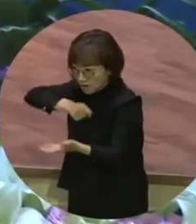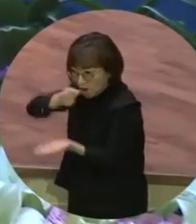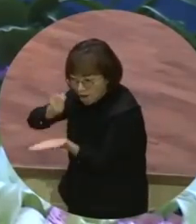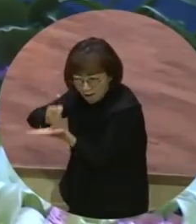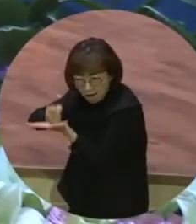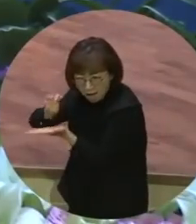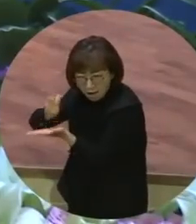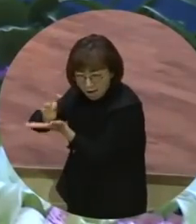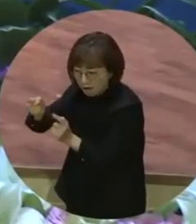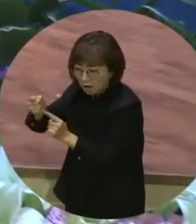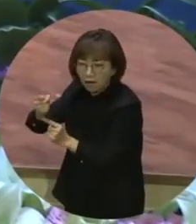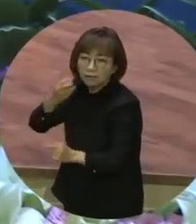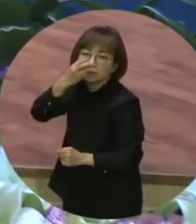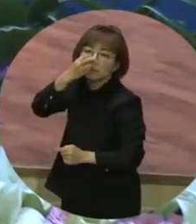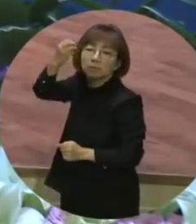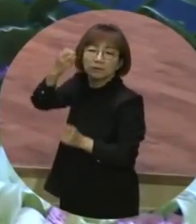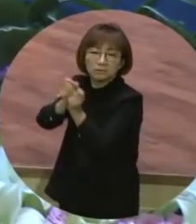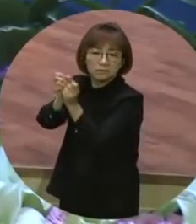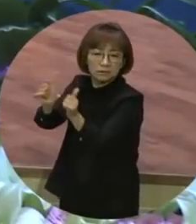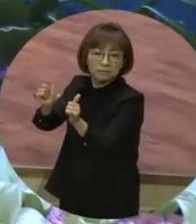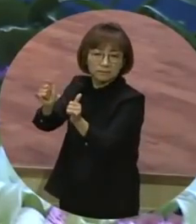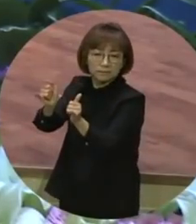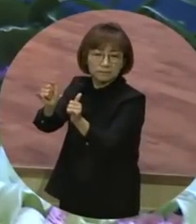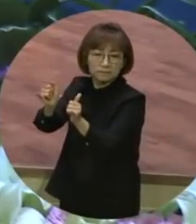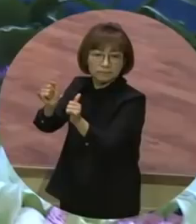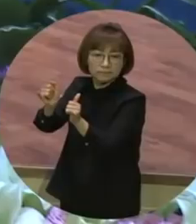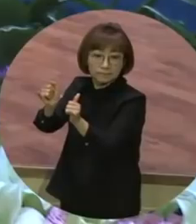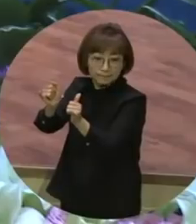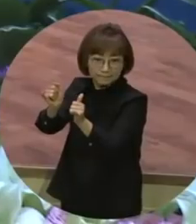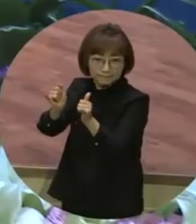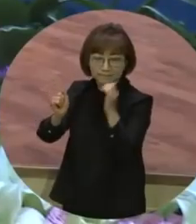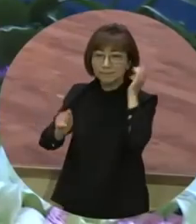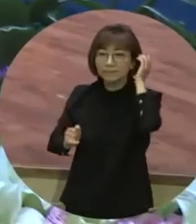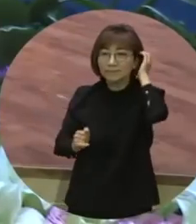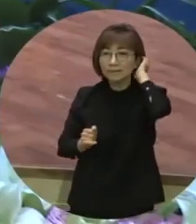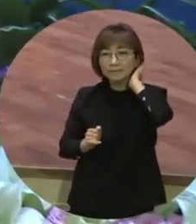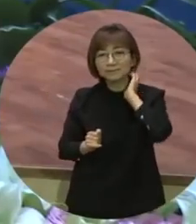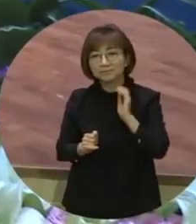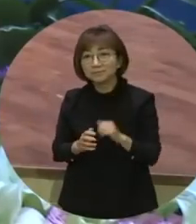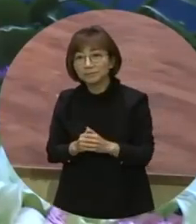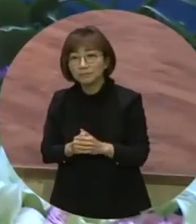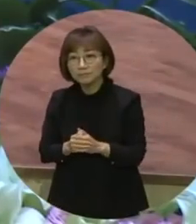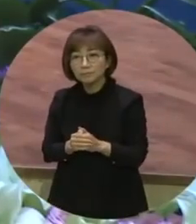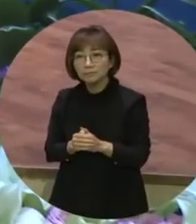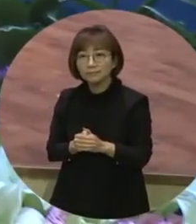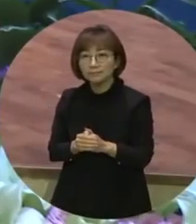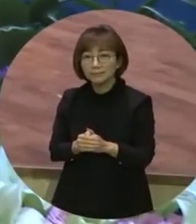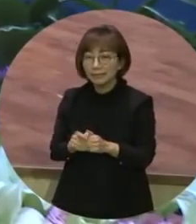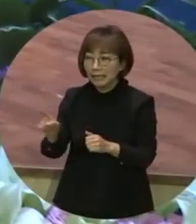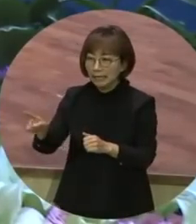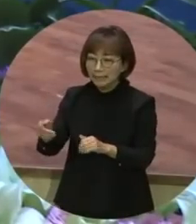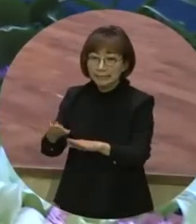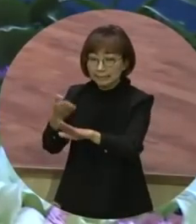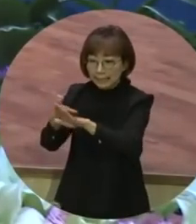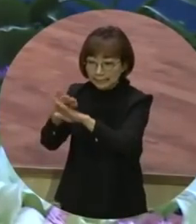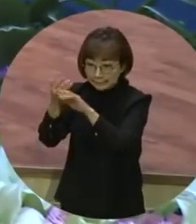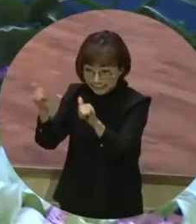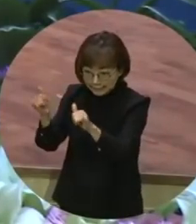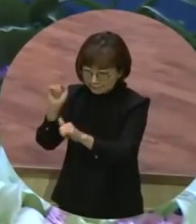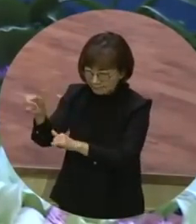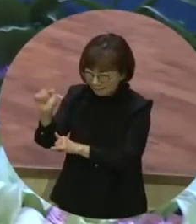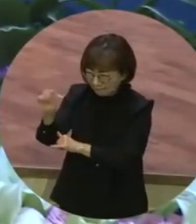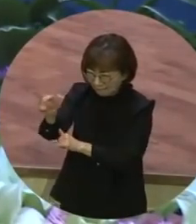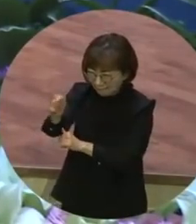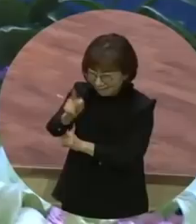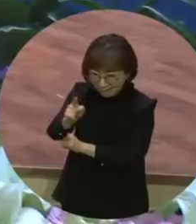아주 비웃는 겁니다. 그만큼 다른 사람에 대해서 가타부타 무슨 말을 하는 것